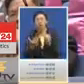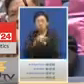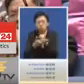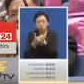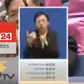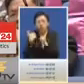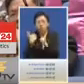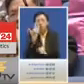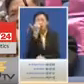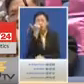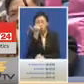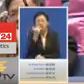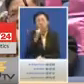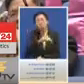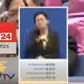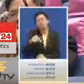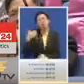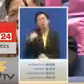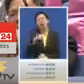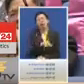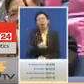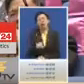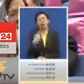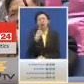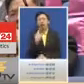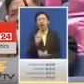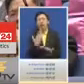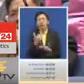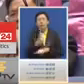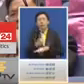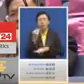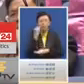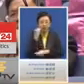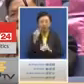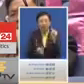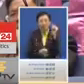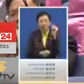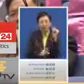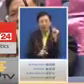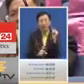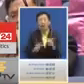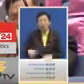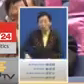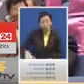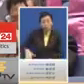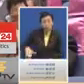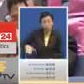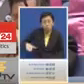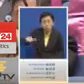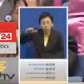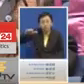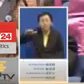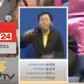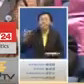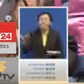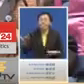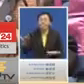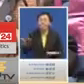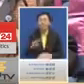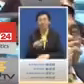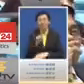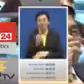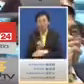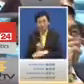ได้ยังไงก็วันนี้มันติดกันเกือบหมดอะจะเอาใครมาเป็นผู้ใหญ่บ้านกำนันก็พวกนี้โตขึ้นแล้วสักวันหนึ่งท่านประธานที่เค